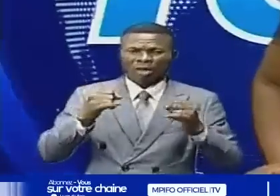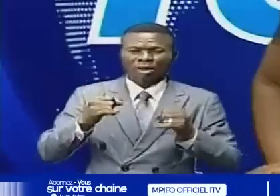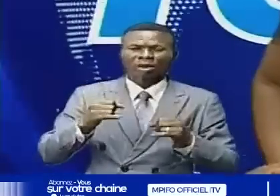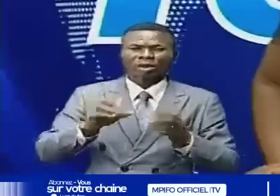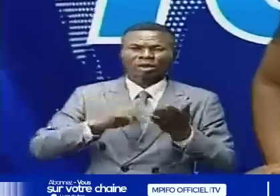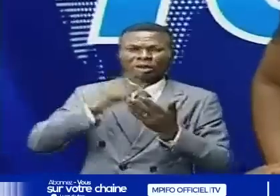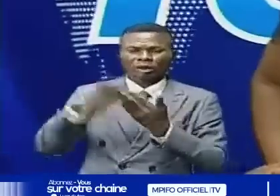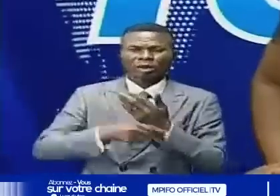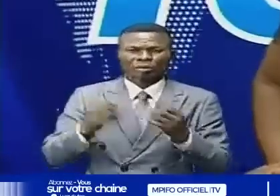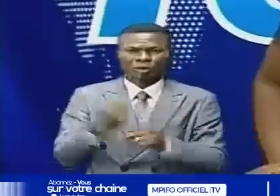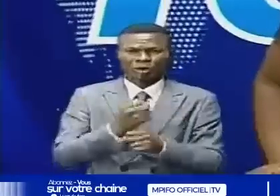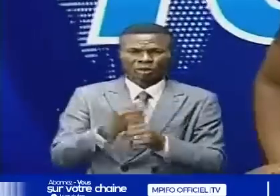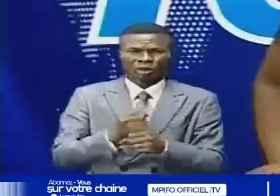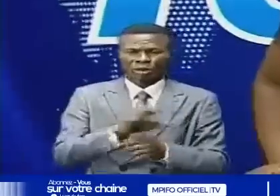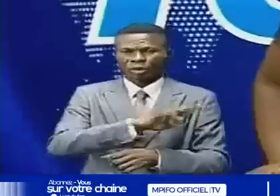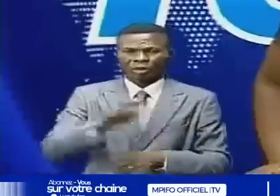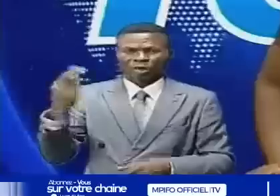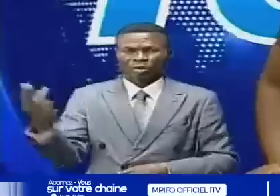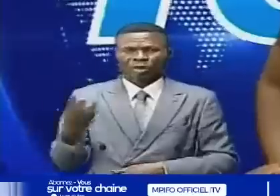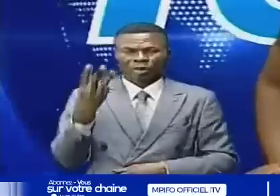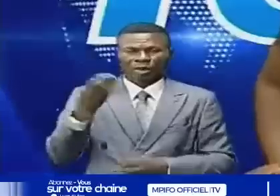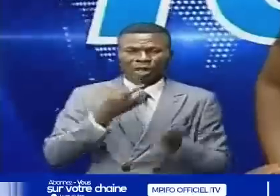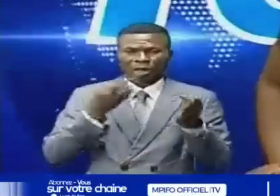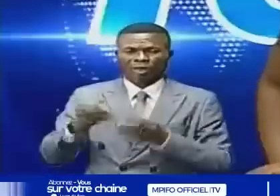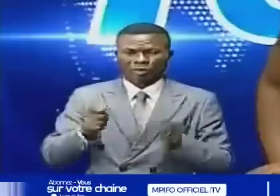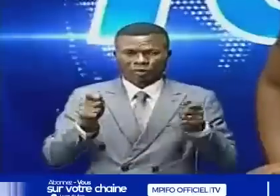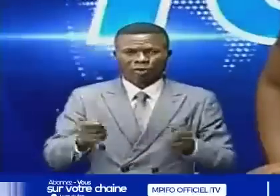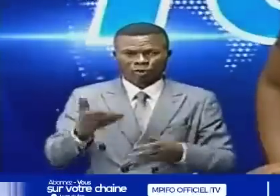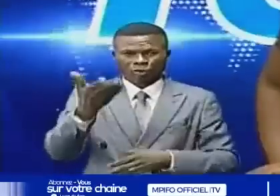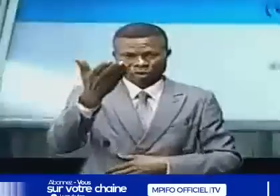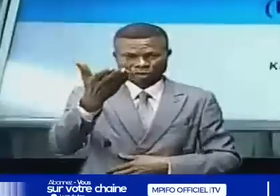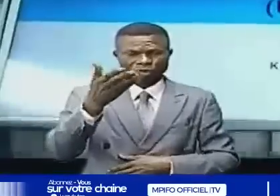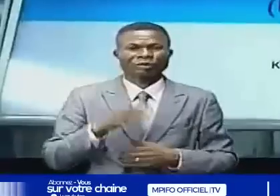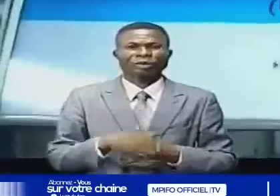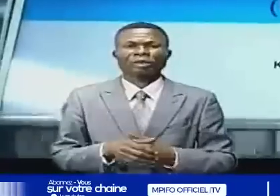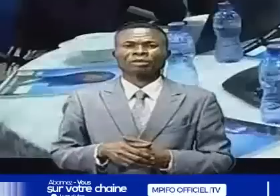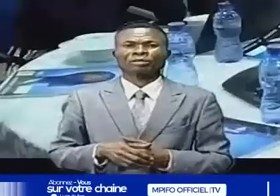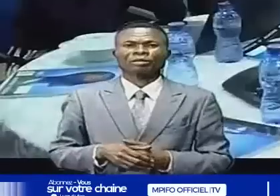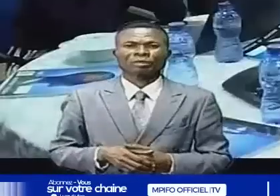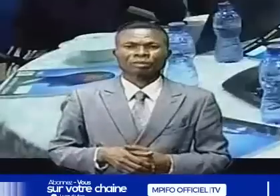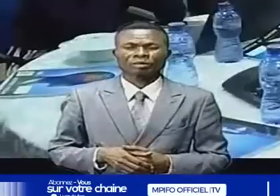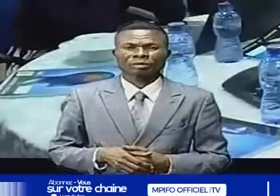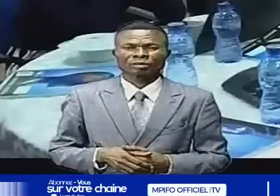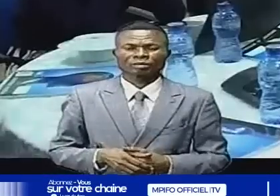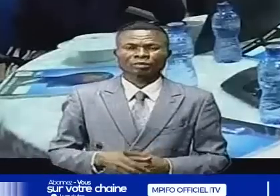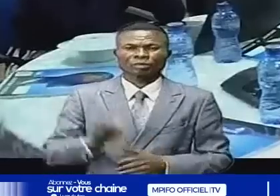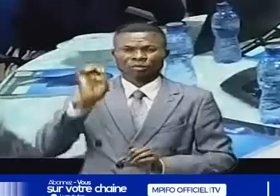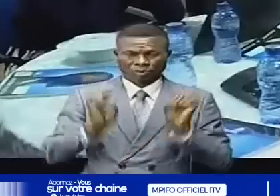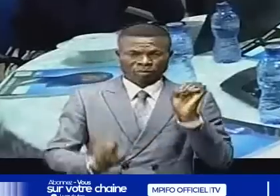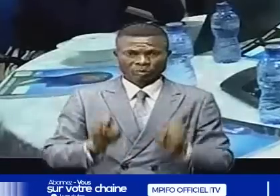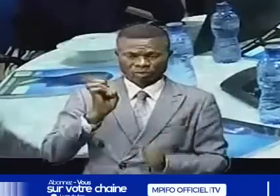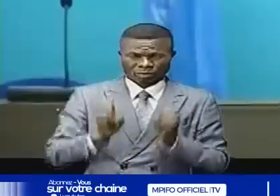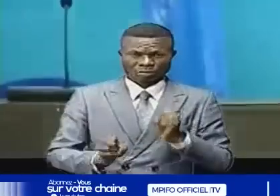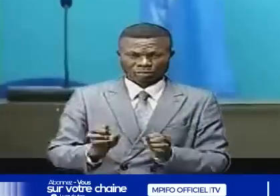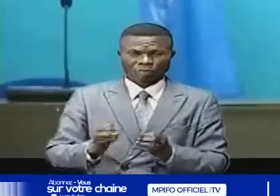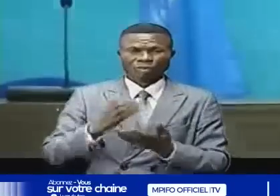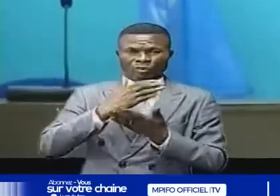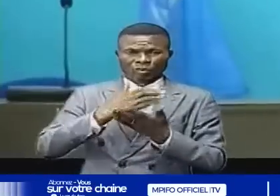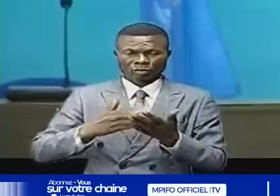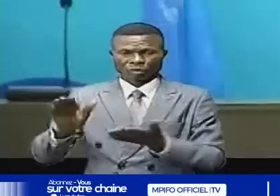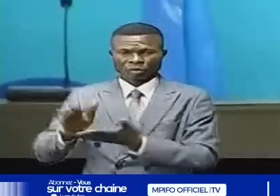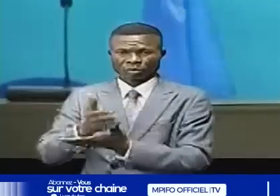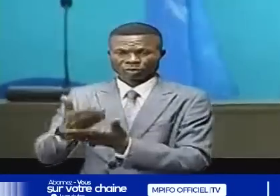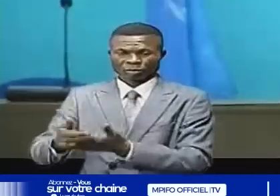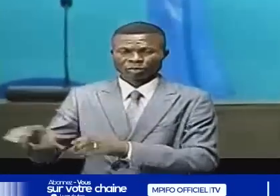travail conjoint 2023. Les détails dans ce reportage. C'est une évaluation à mi-parcours entre